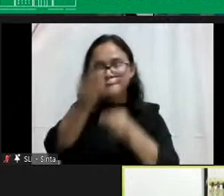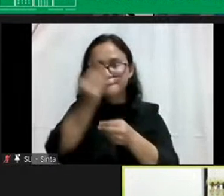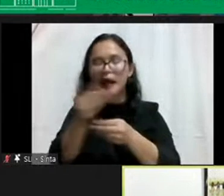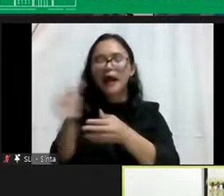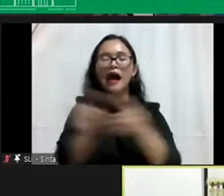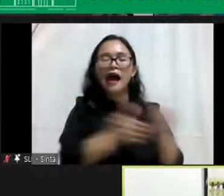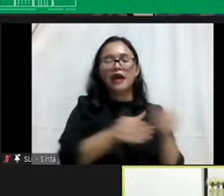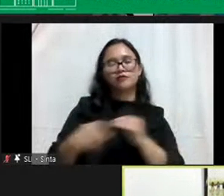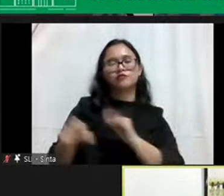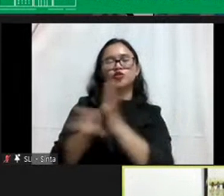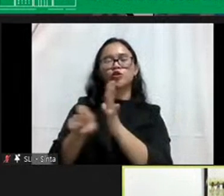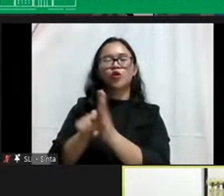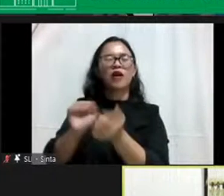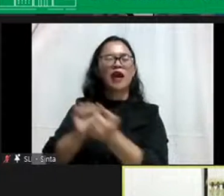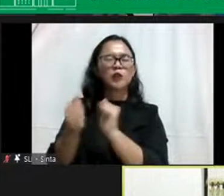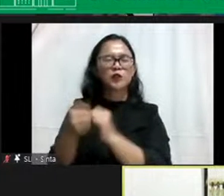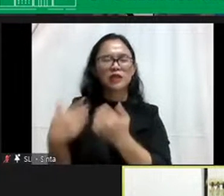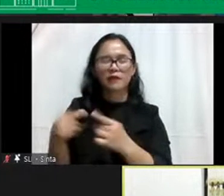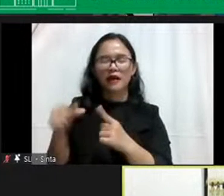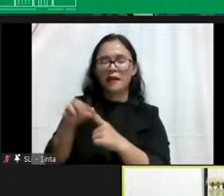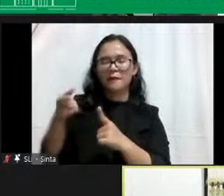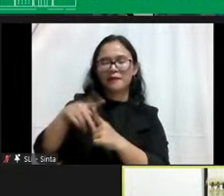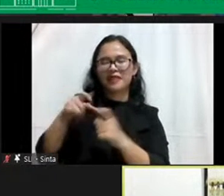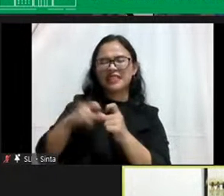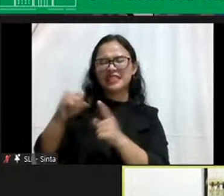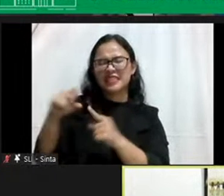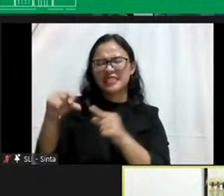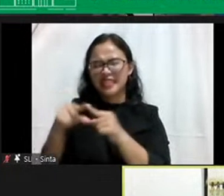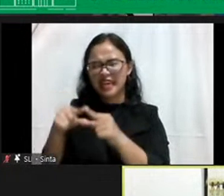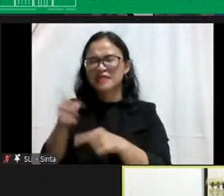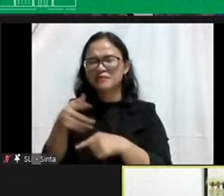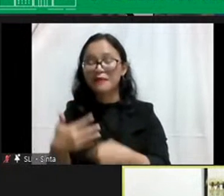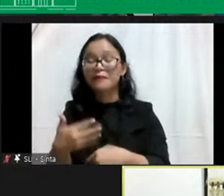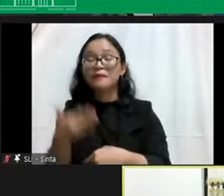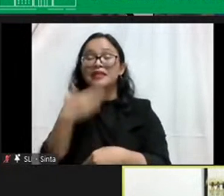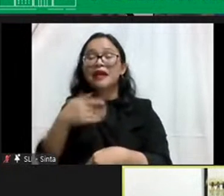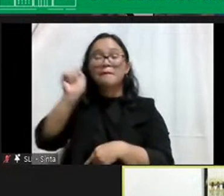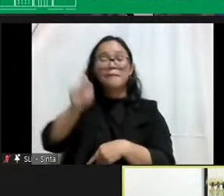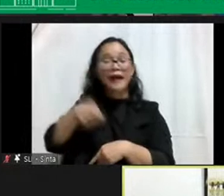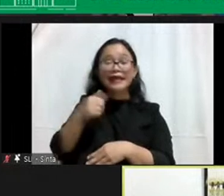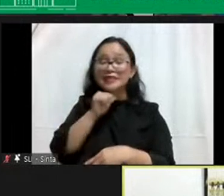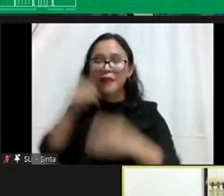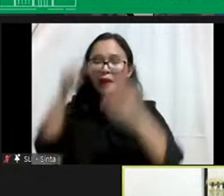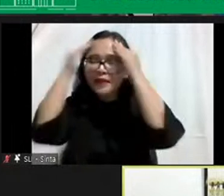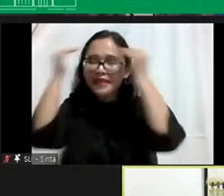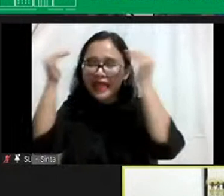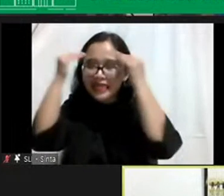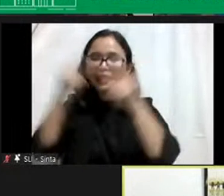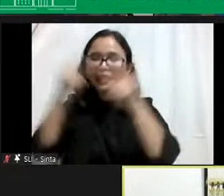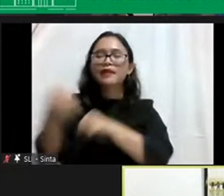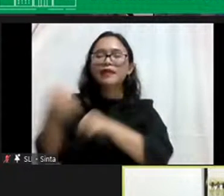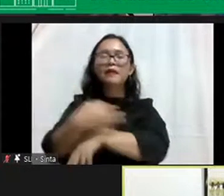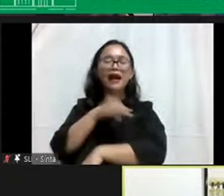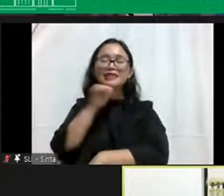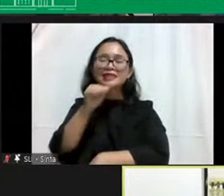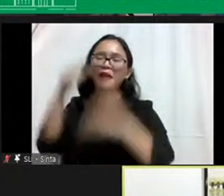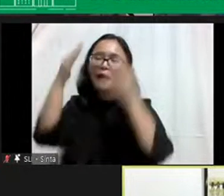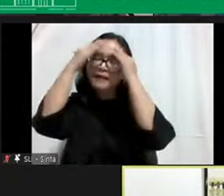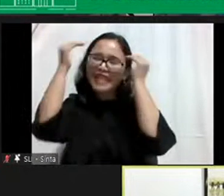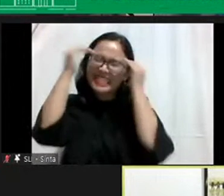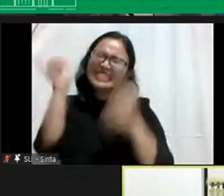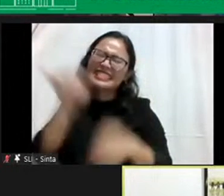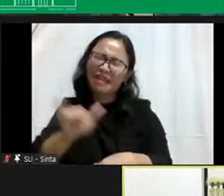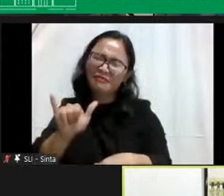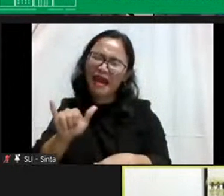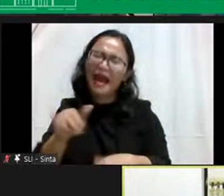dilematis kalau di sektor perberasan karena yang makai petani yang kena petani sendiri gitu ya Nah ini kan berkaitan dengan bagaimana sebbenarnya tanggung